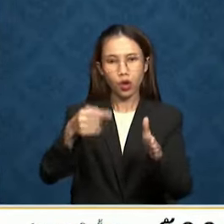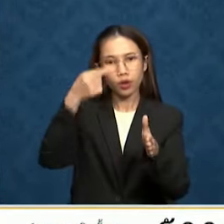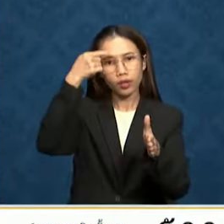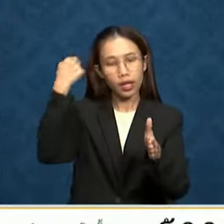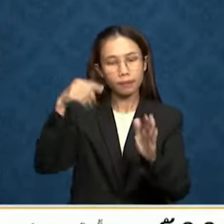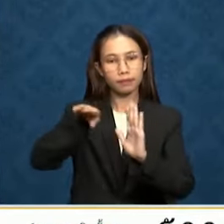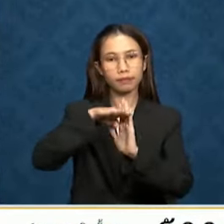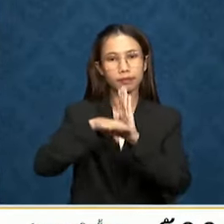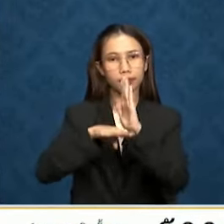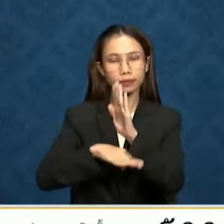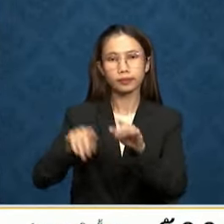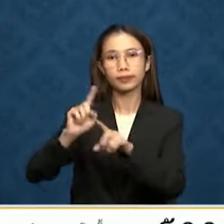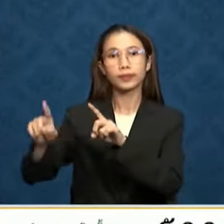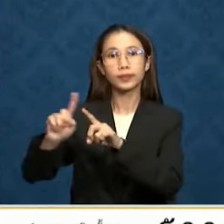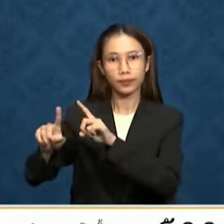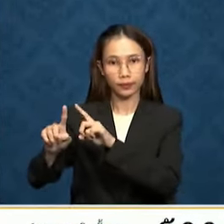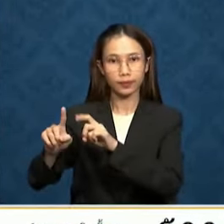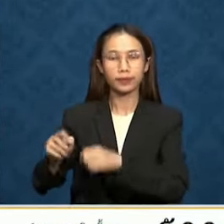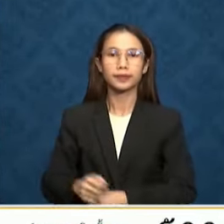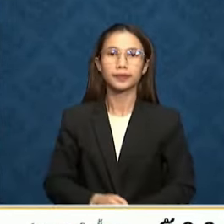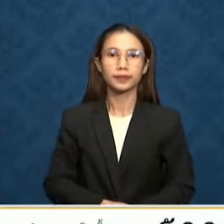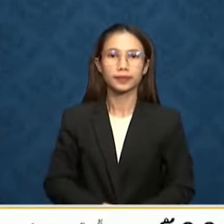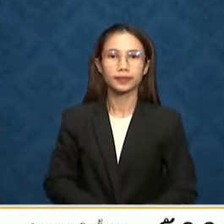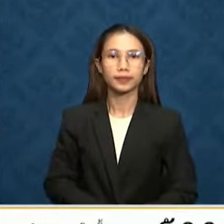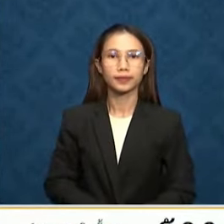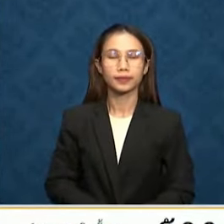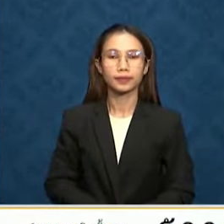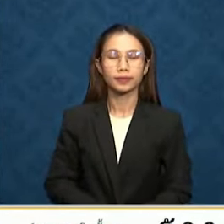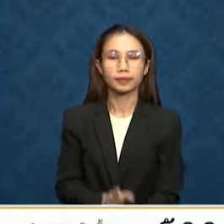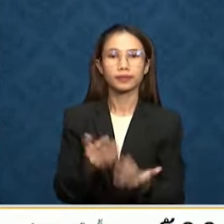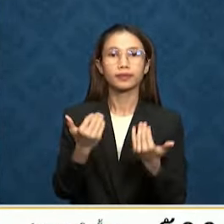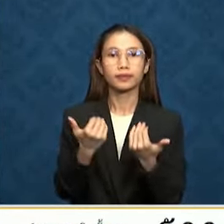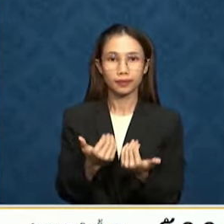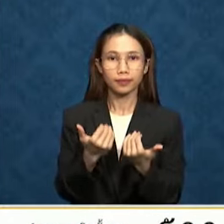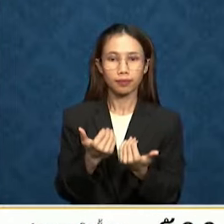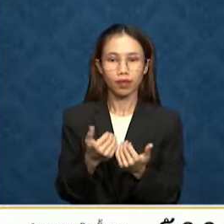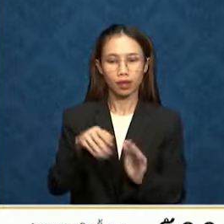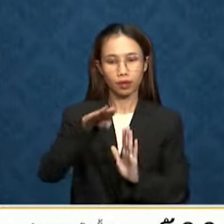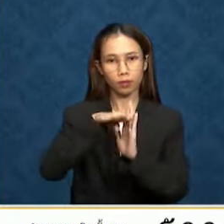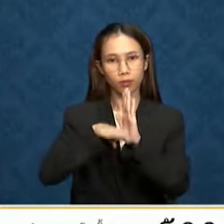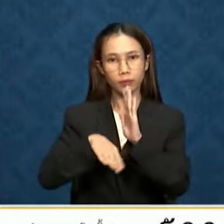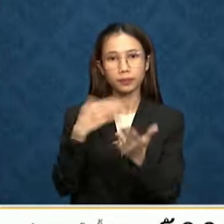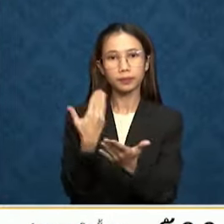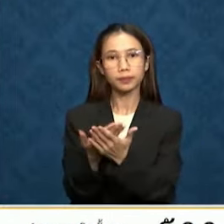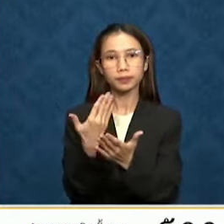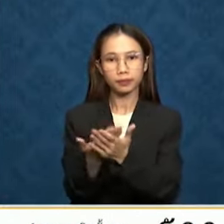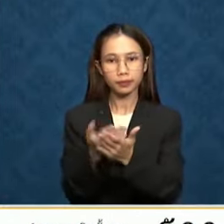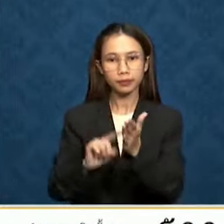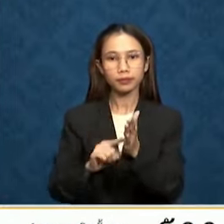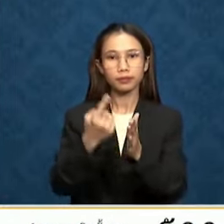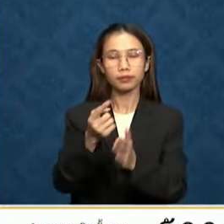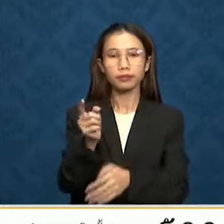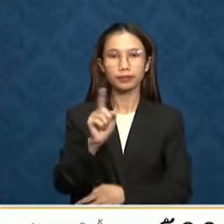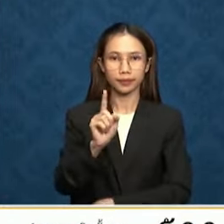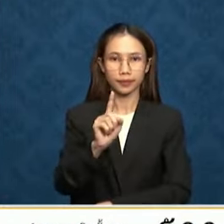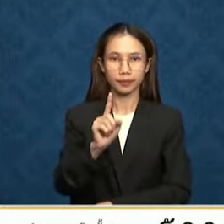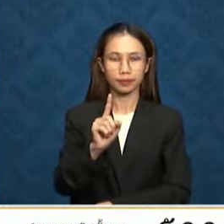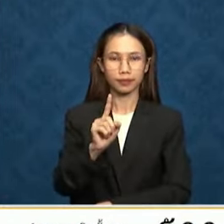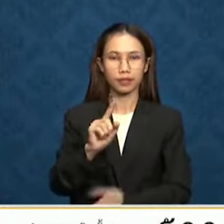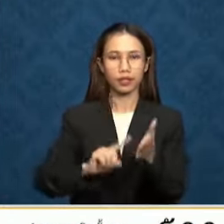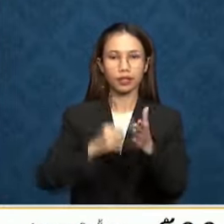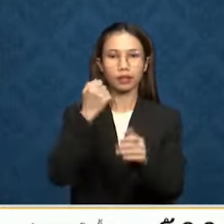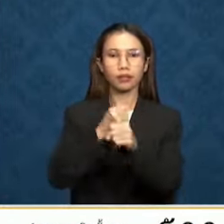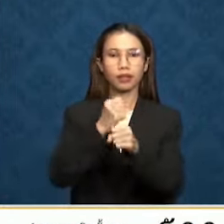การงบประมาณอีกหลายจุดค่ะท่านประธานปัจจุบันนะคะกระบวนการงบประมาณเนี่ยจะเริ่มด้วยเอ่อการทำ